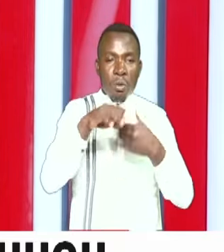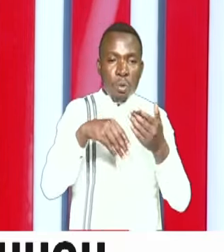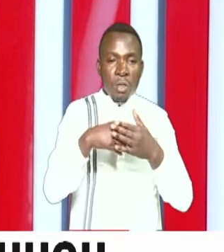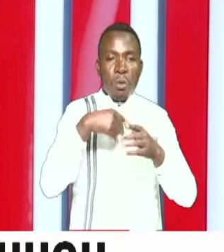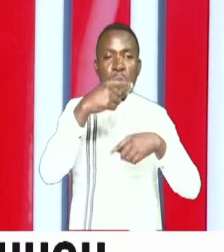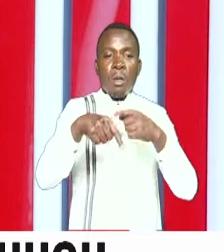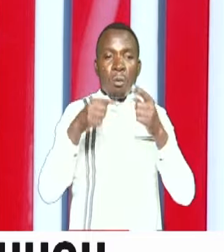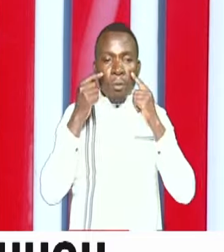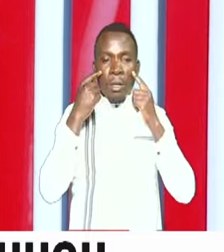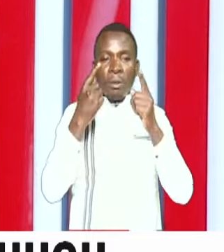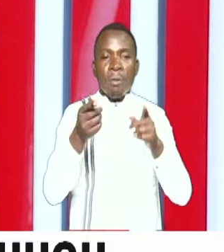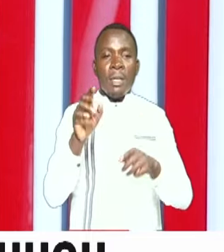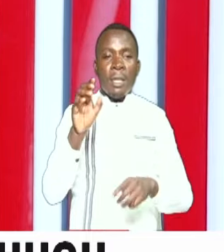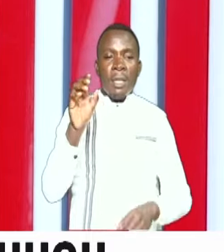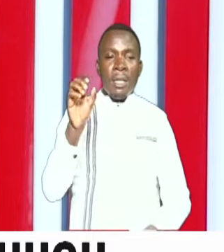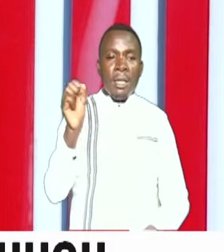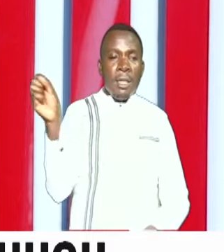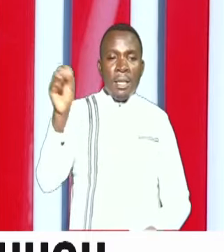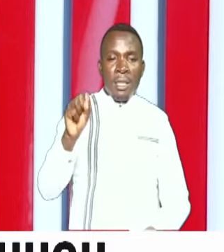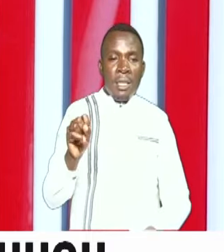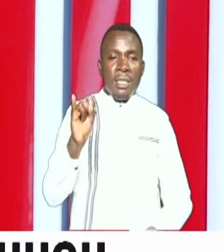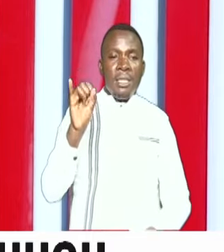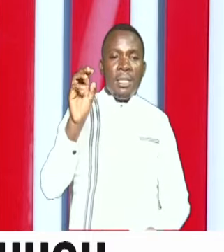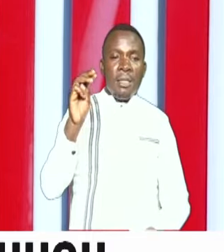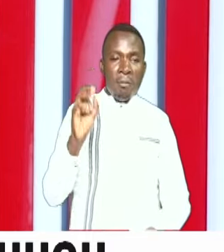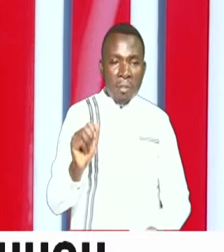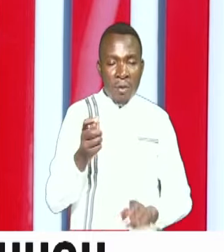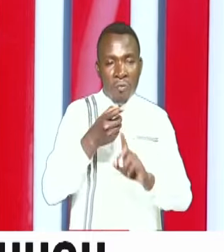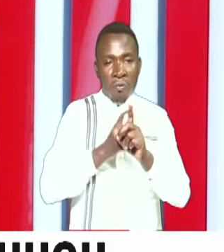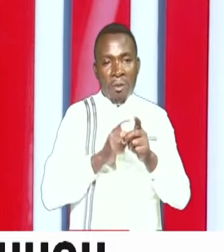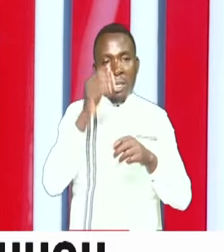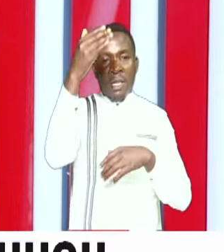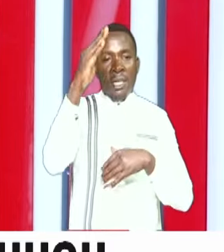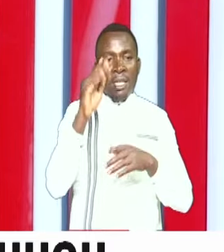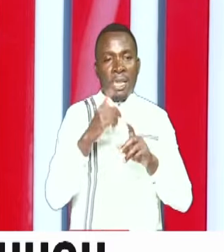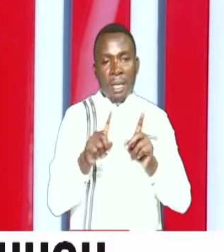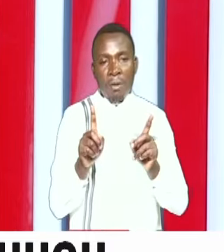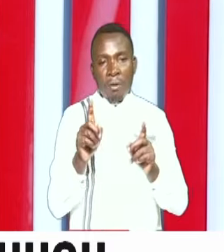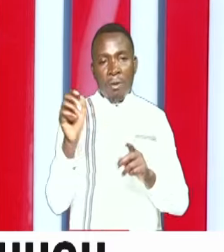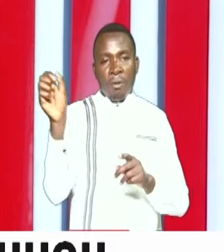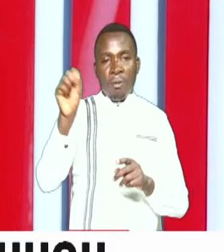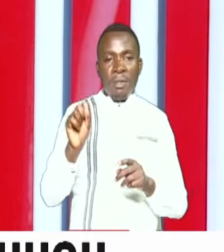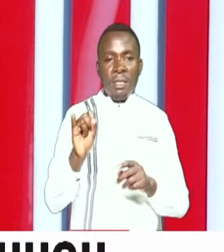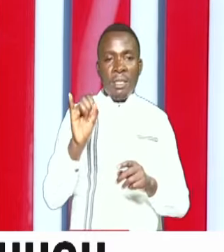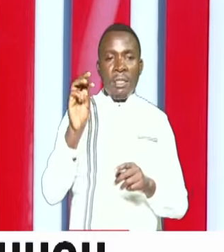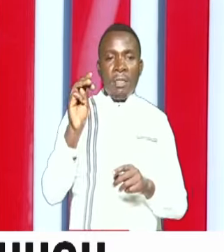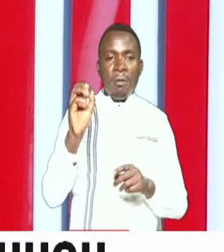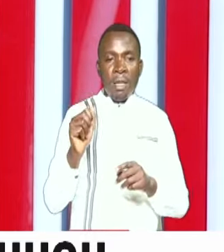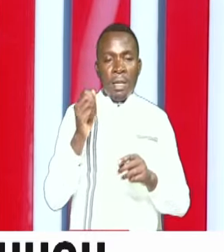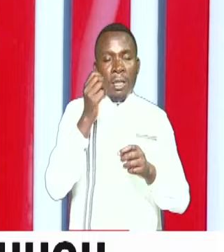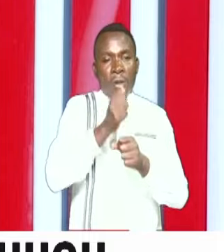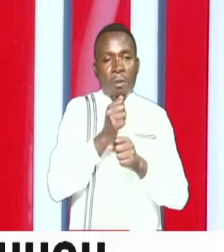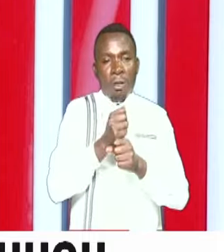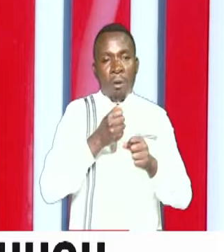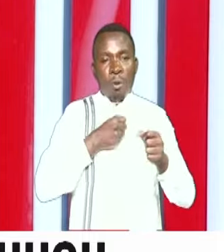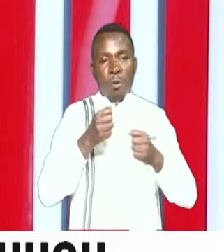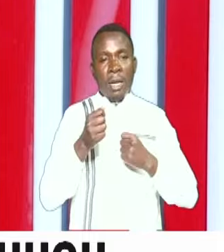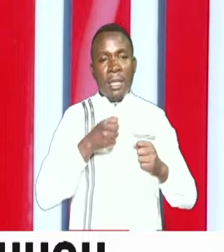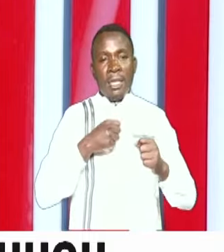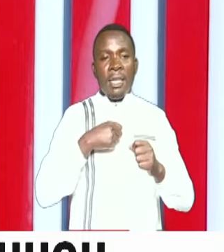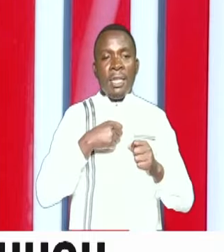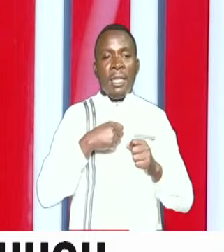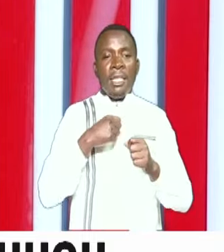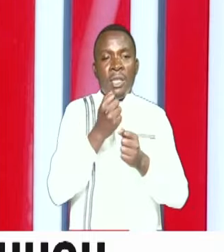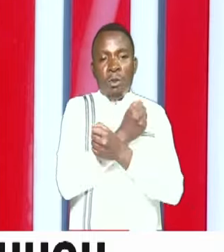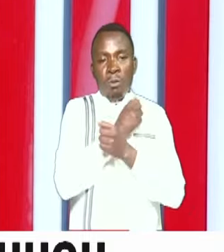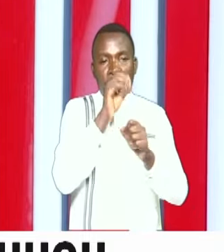kubona sima ituruka hanze, ariko ubu sima ikorerwa mu Rwanda niyo ifite isoko rinini kurusha ituruka hanze, icyo bita